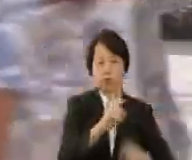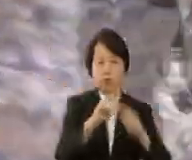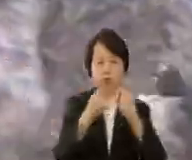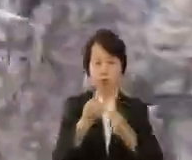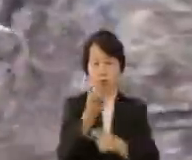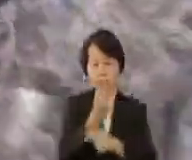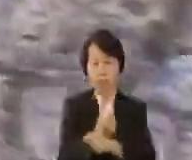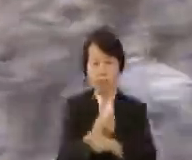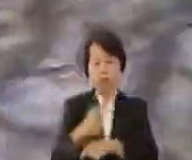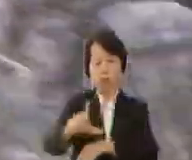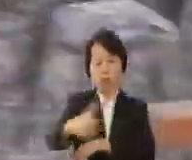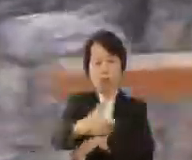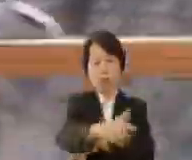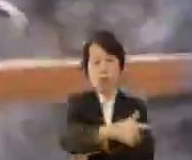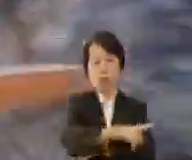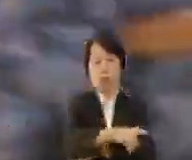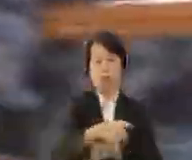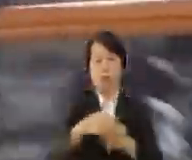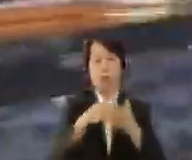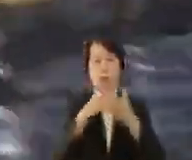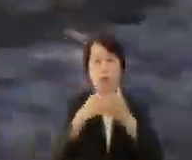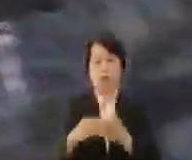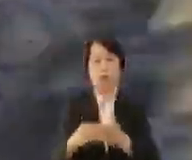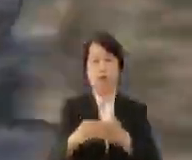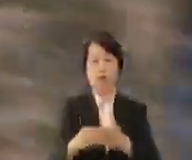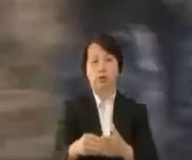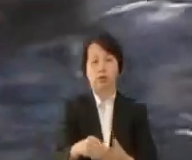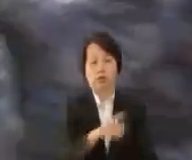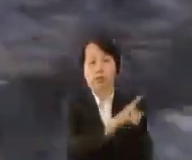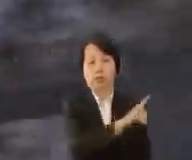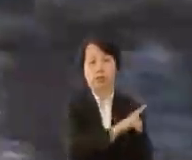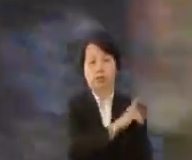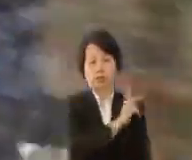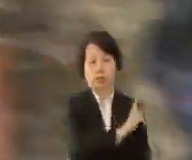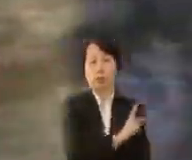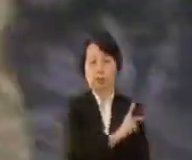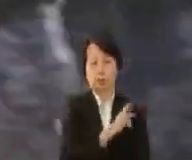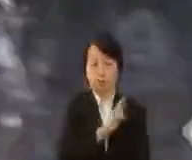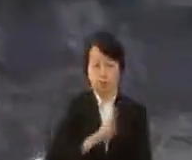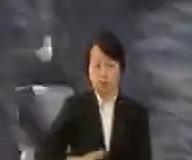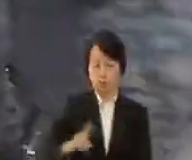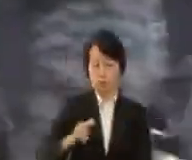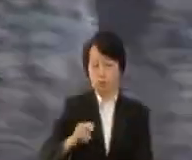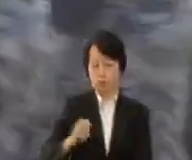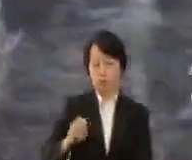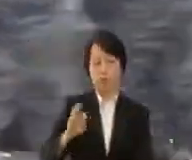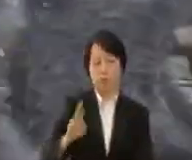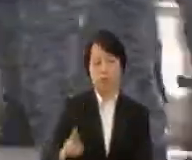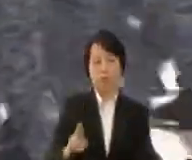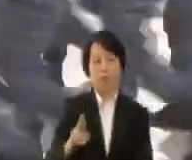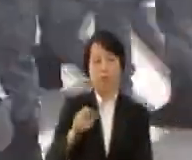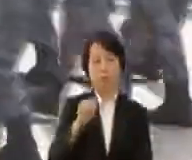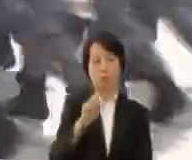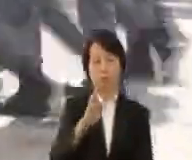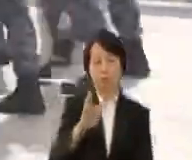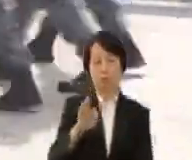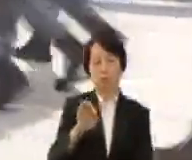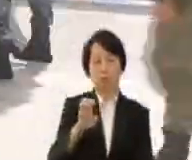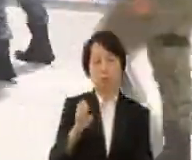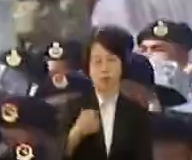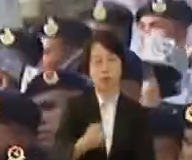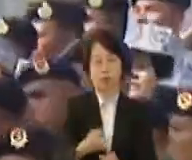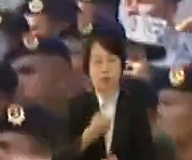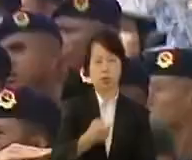simpanan tentera laut yang diketuai oleh Lieutenant Colonel Raja Nur Afis bin Raja Nur Afendi dari